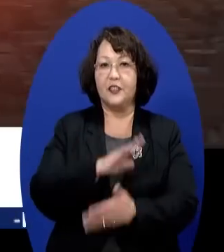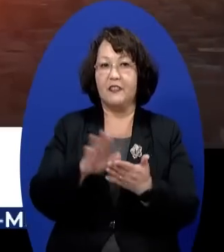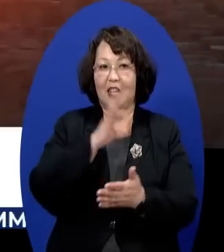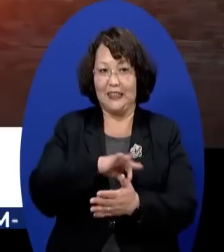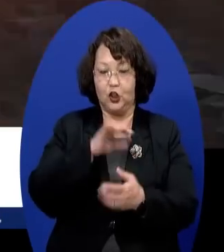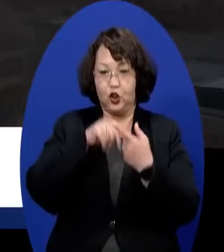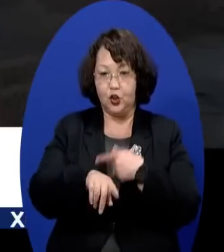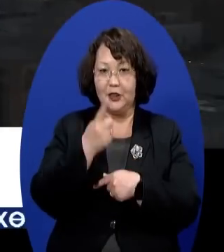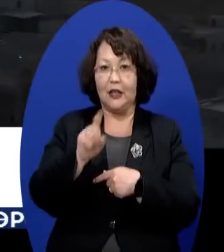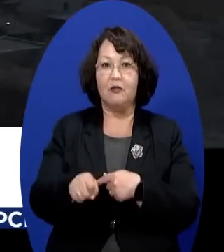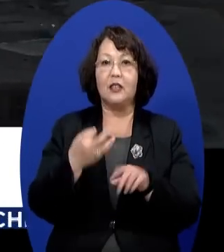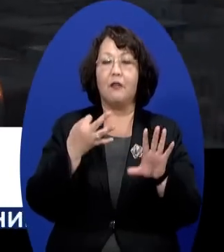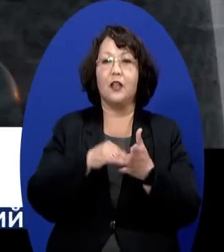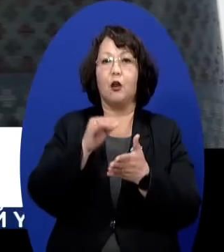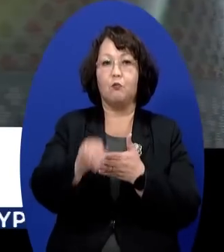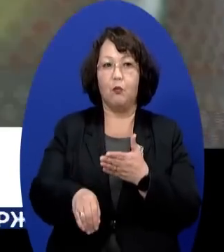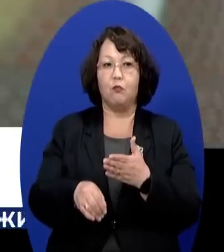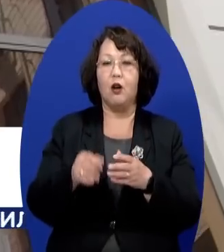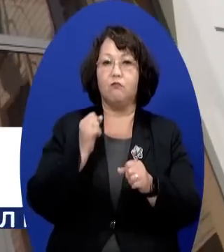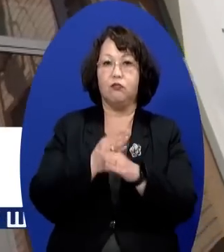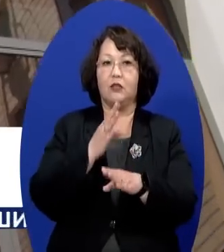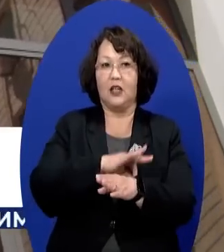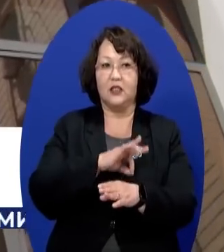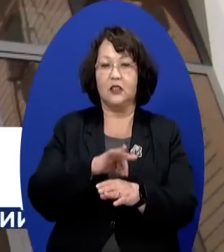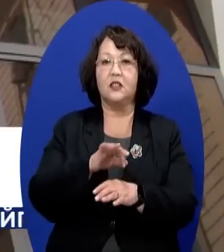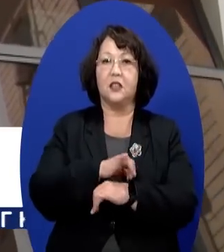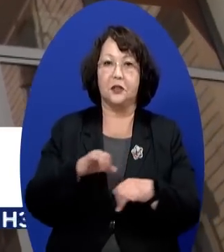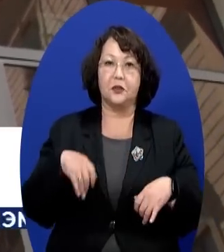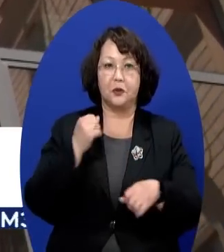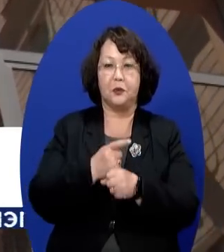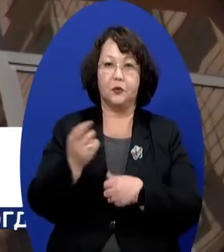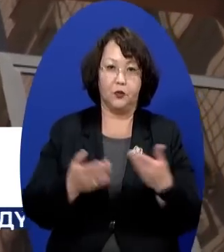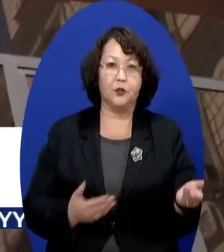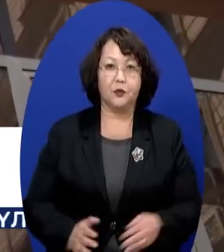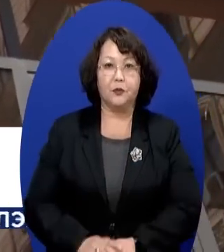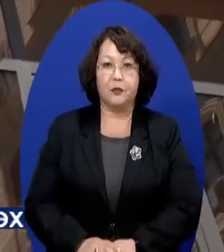1.8 тэрбум төгрөгийн ногдол ашгийг хувьцаа эзэмшигчдээ олгожээ.